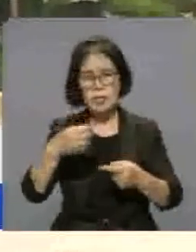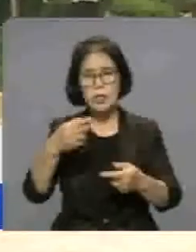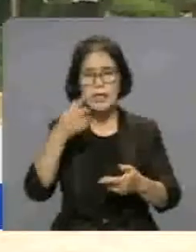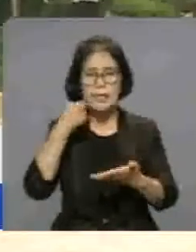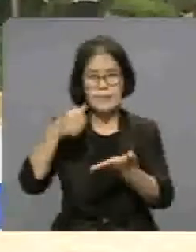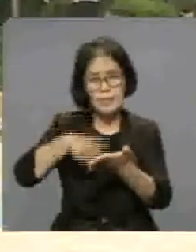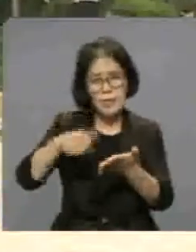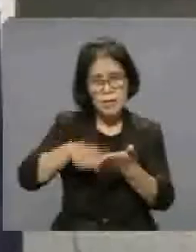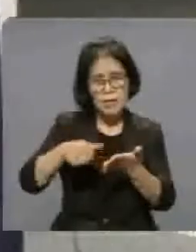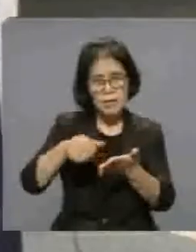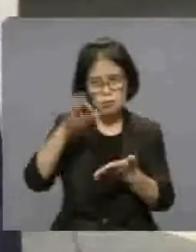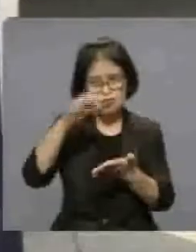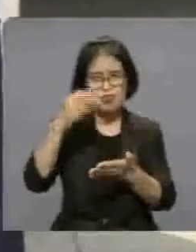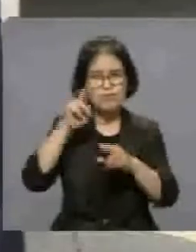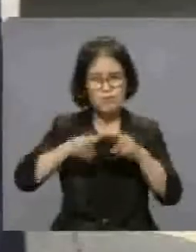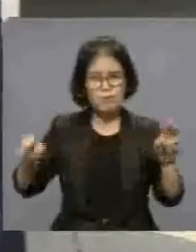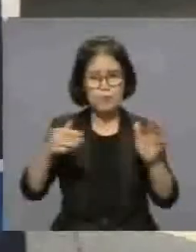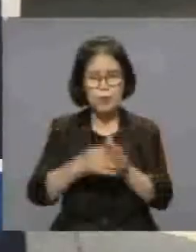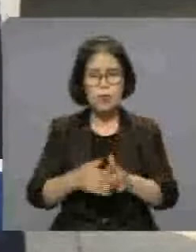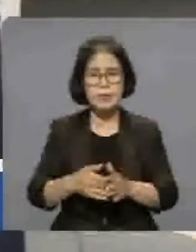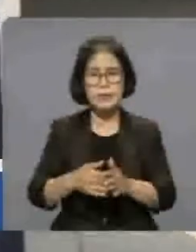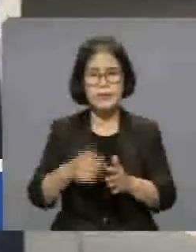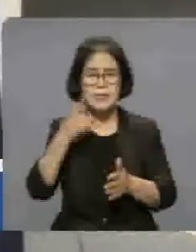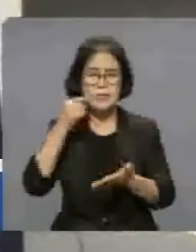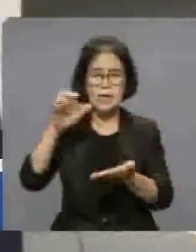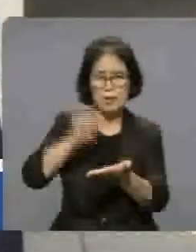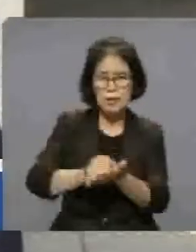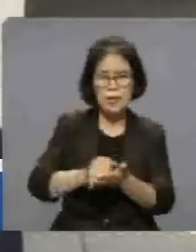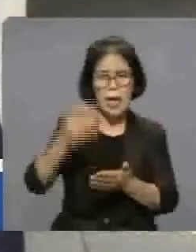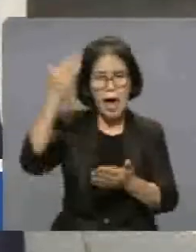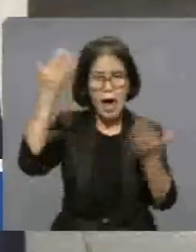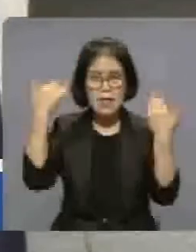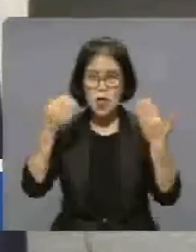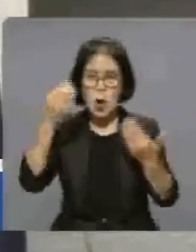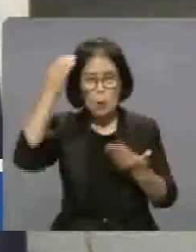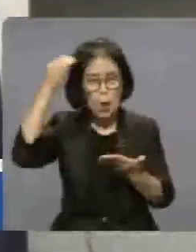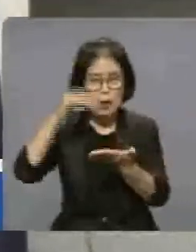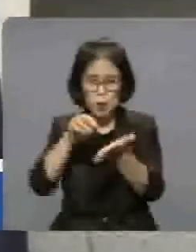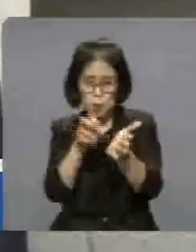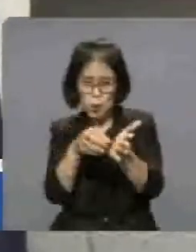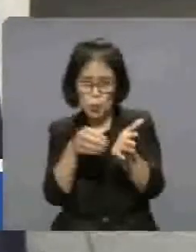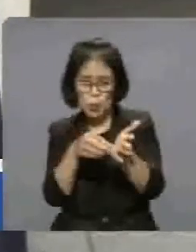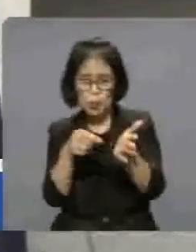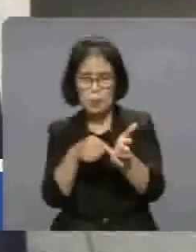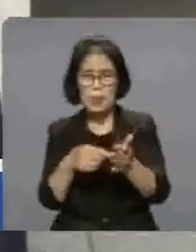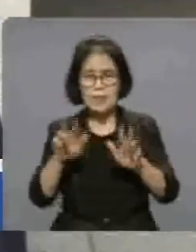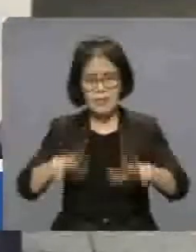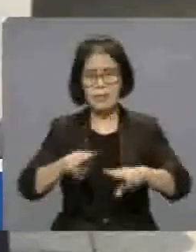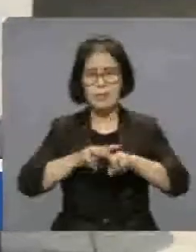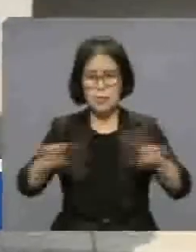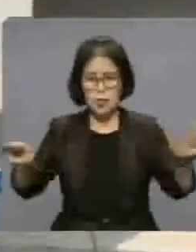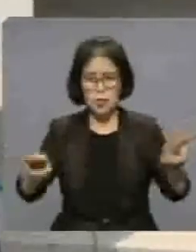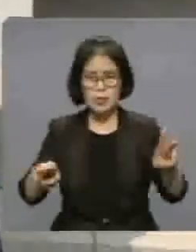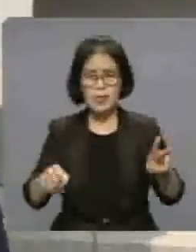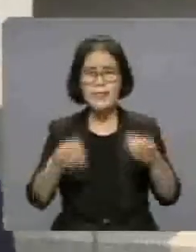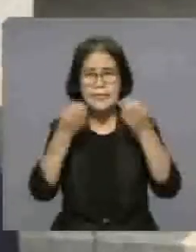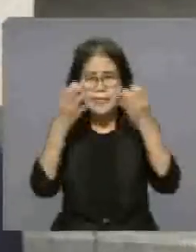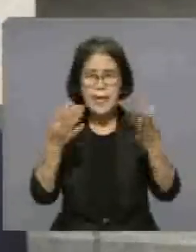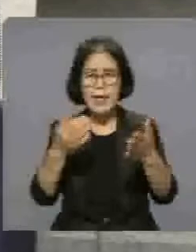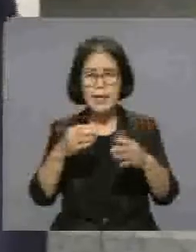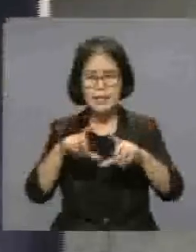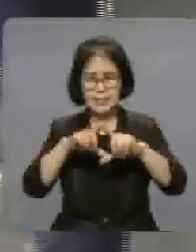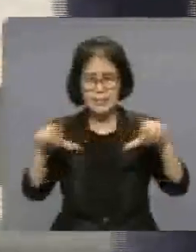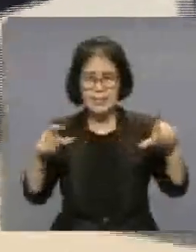잔재물을 철거했습니다. 일제강점기 당시 학교 머릿돌이 세워졌던 장소입니다. 지금은 철거돼 새